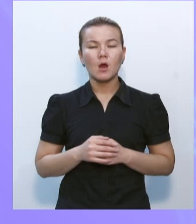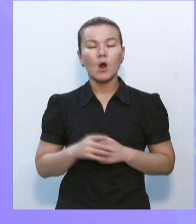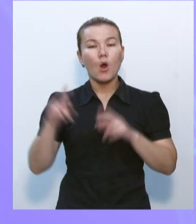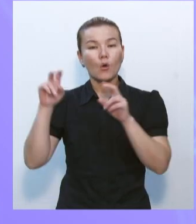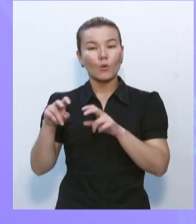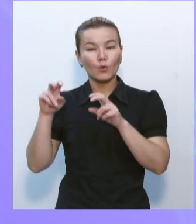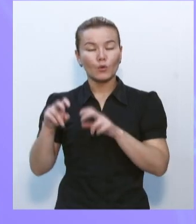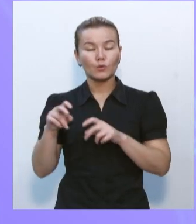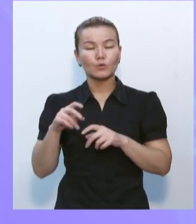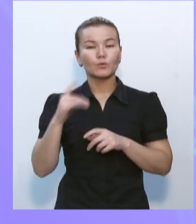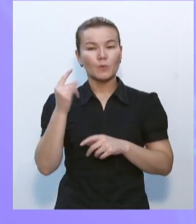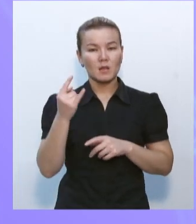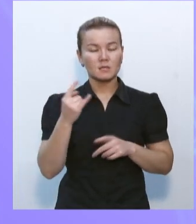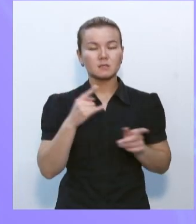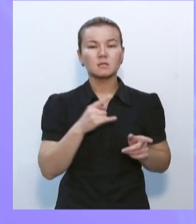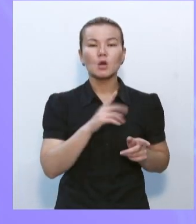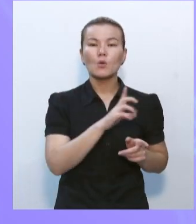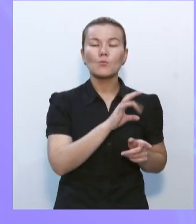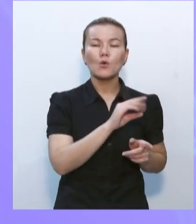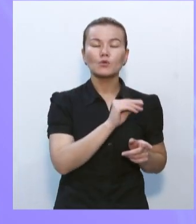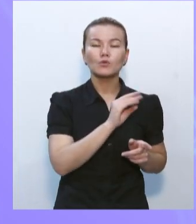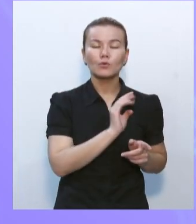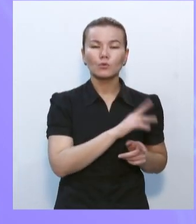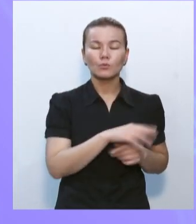Коёндун баласы бүжүк.